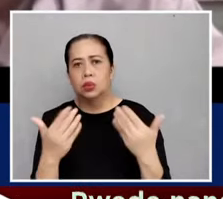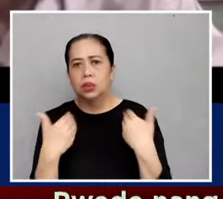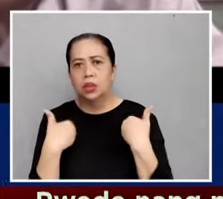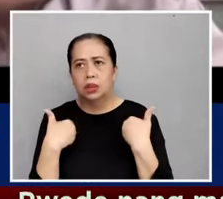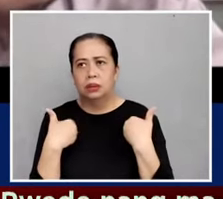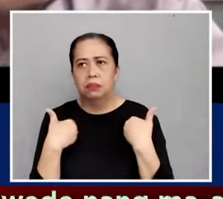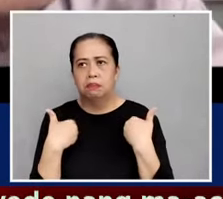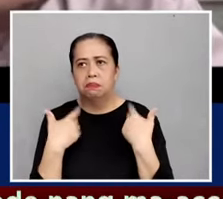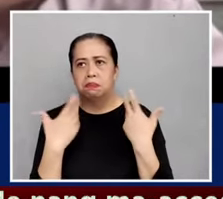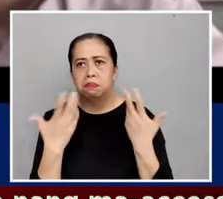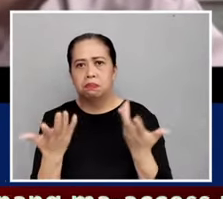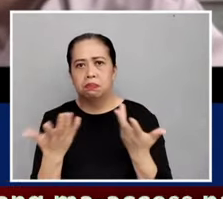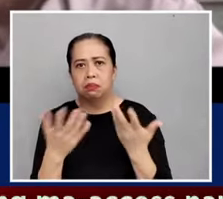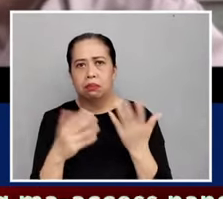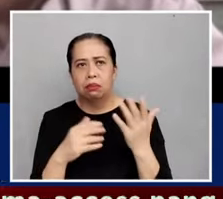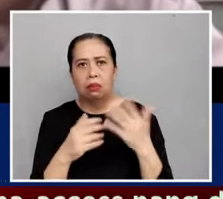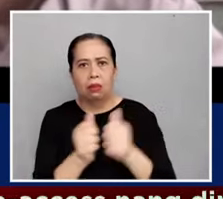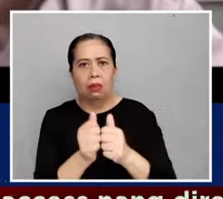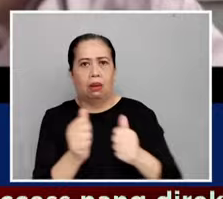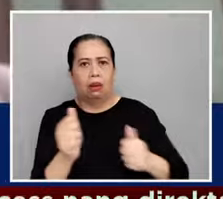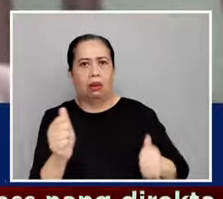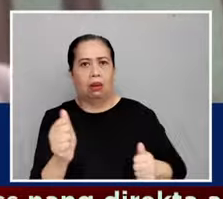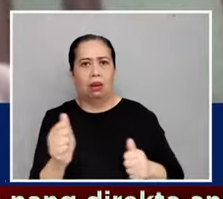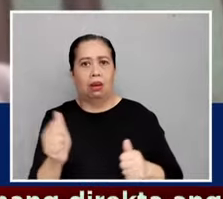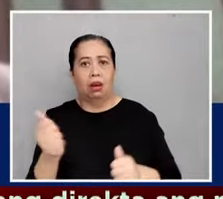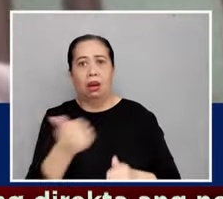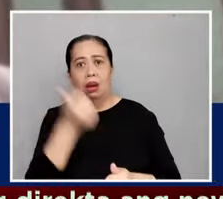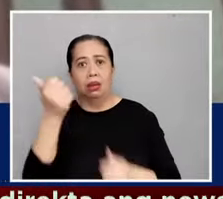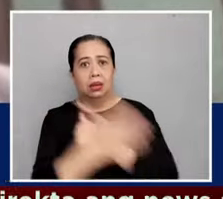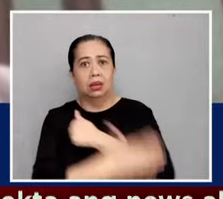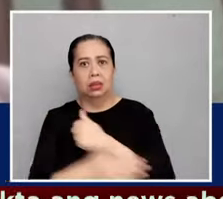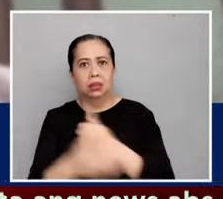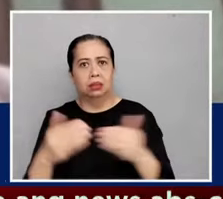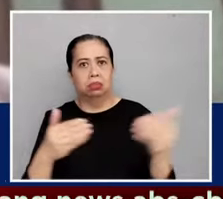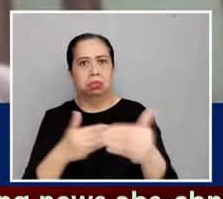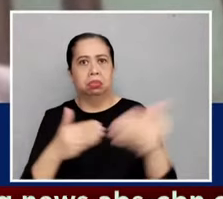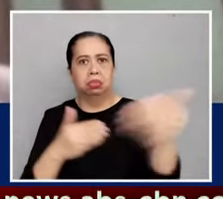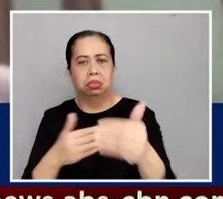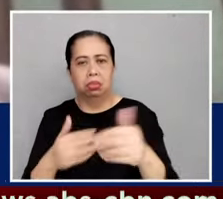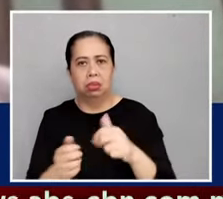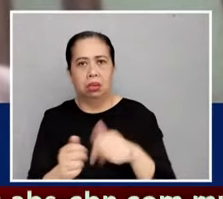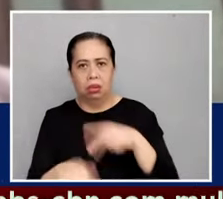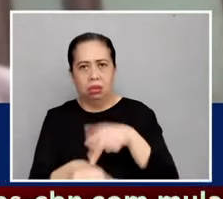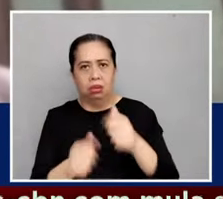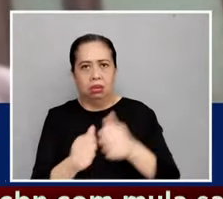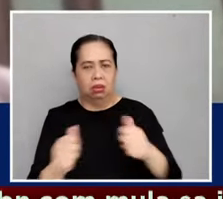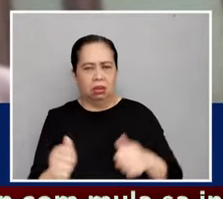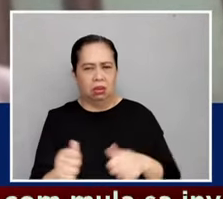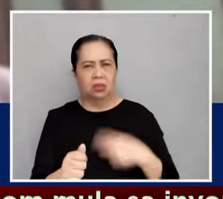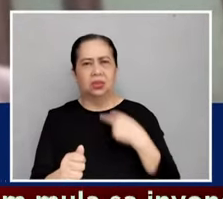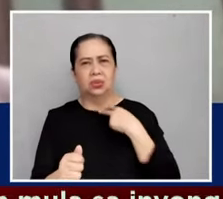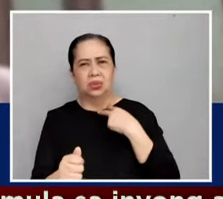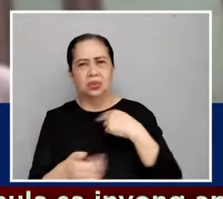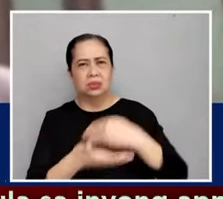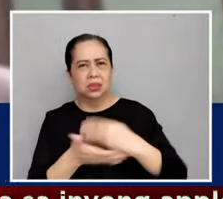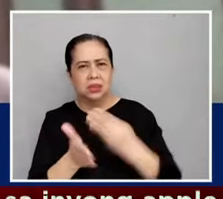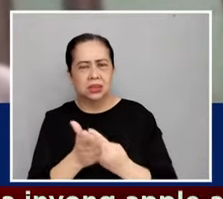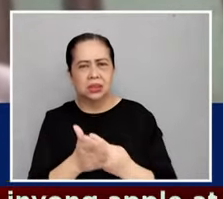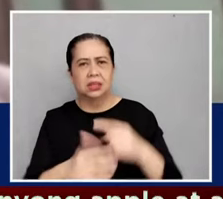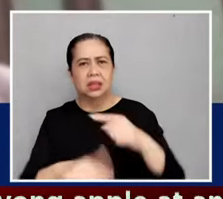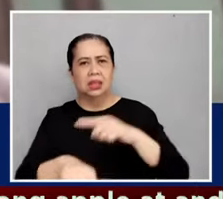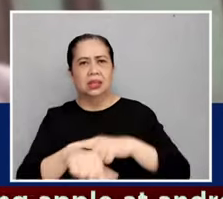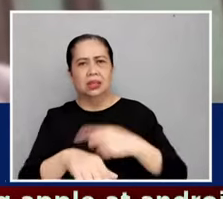been lagging behind our Asian neighbors. There's really a time constraint and a budget constraint that we have to deal